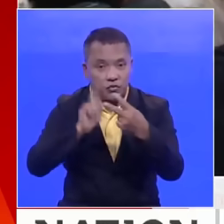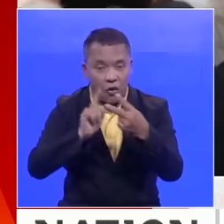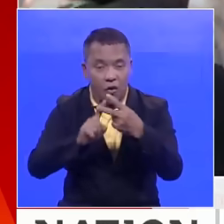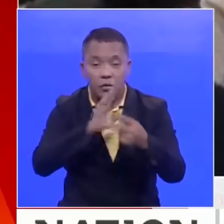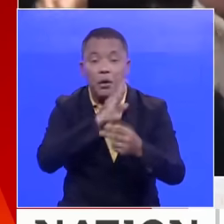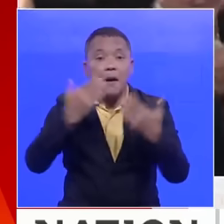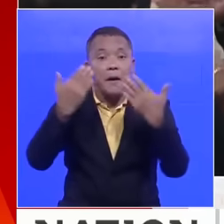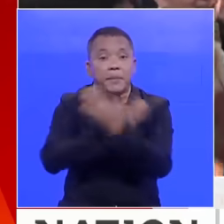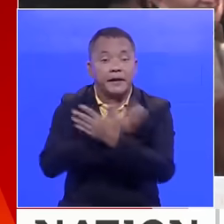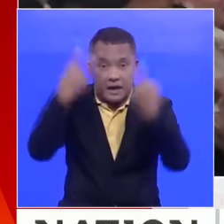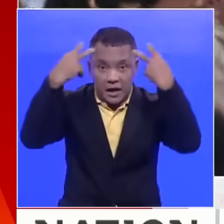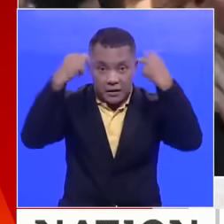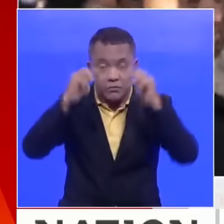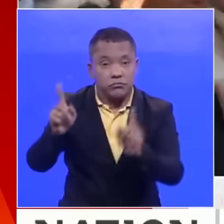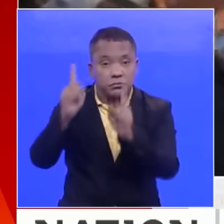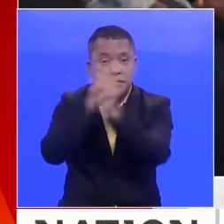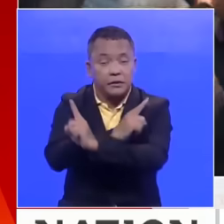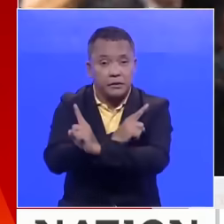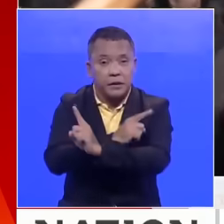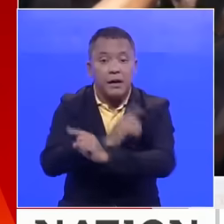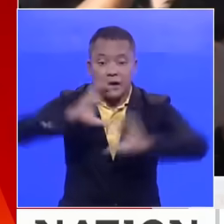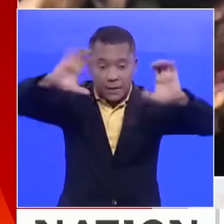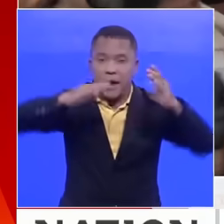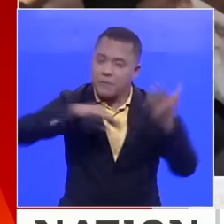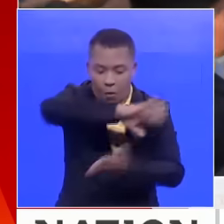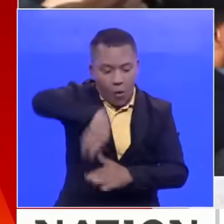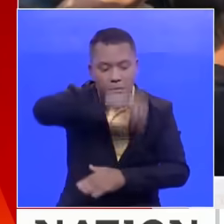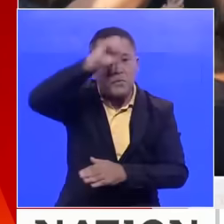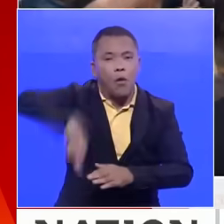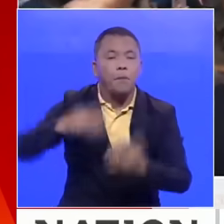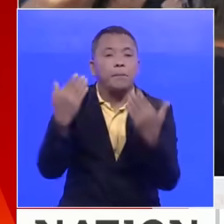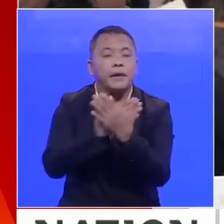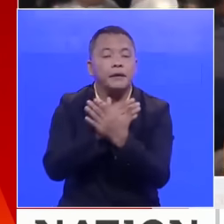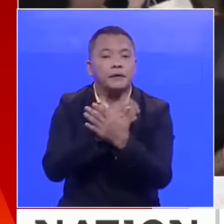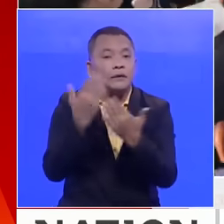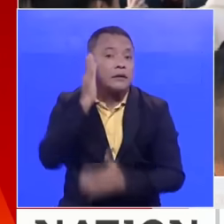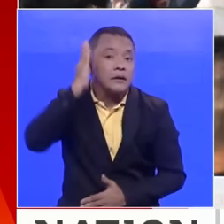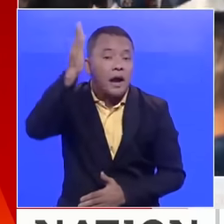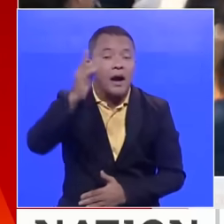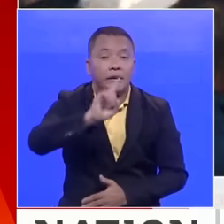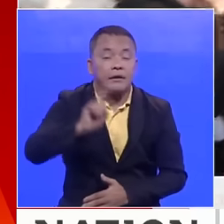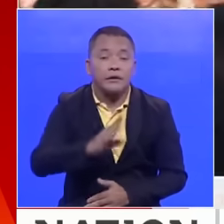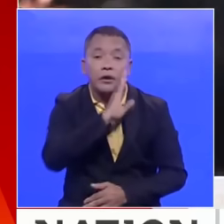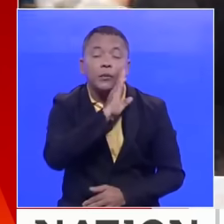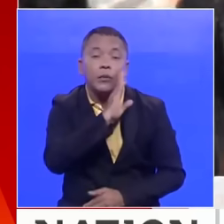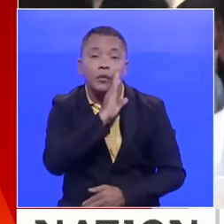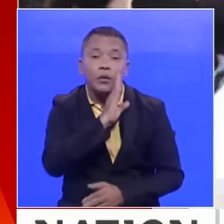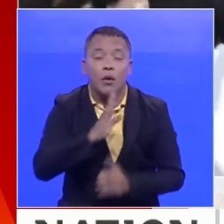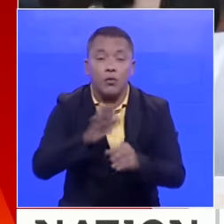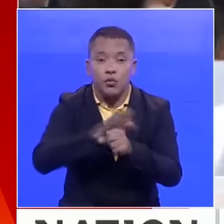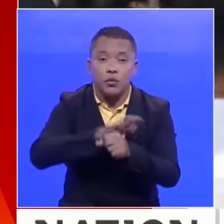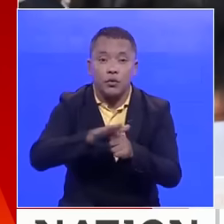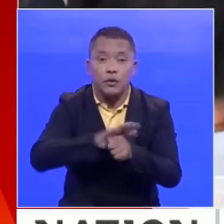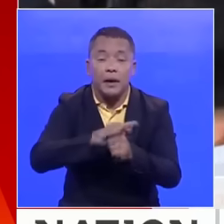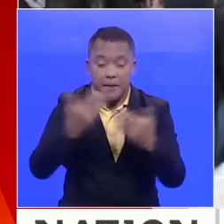เปลี่ยนนายกมันก็ต้องเปลี่ยนรัฐบาลด้วยอสุดท้ายมันจะเป็นยังไงอ่ะแล้วถ้าเกิดสมมุติในจังหวะที่พอเปลี่ยน